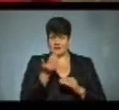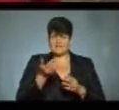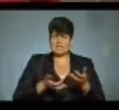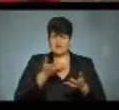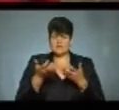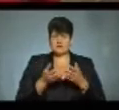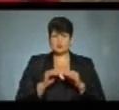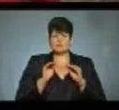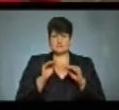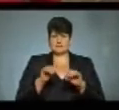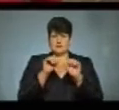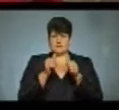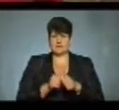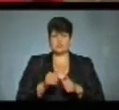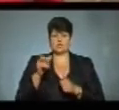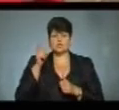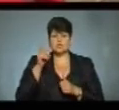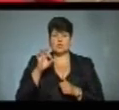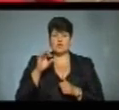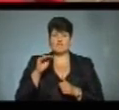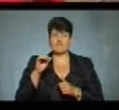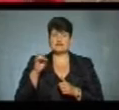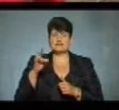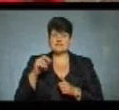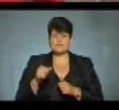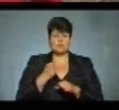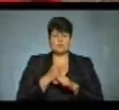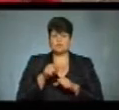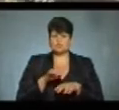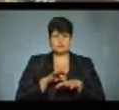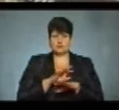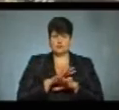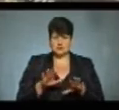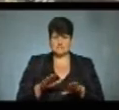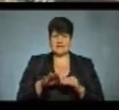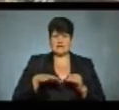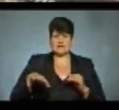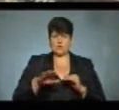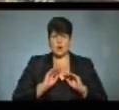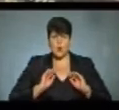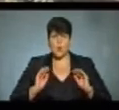встановлення пам'ятнику Чортківській офензиві. Зараз роботи тут не ведуться, територія обгороджена.